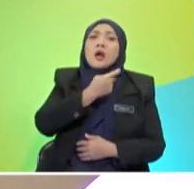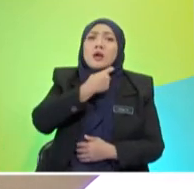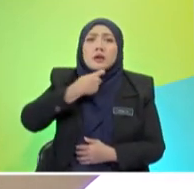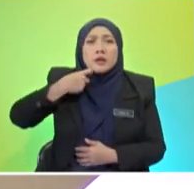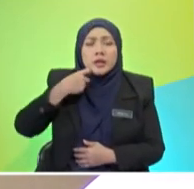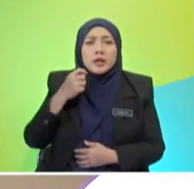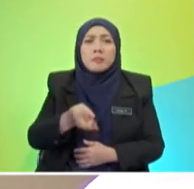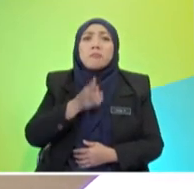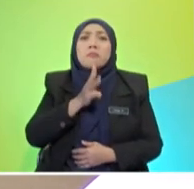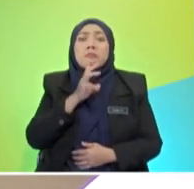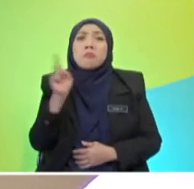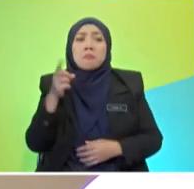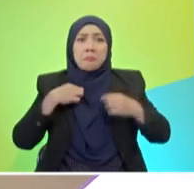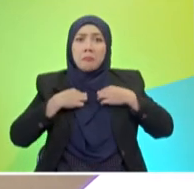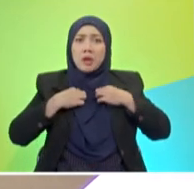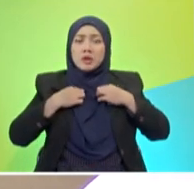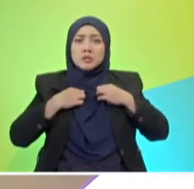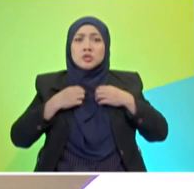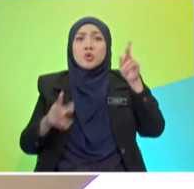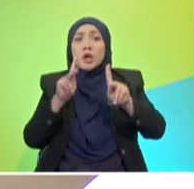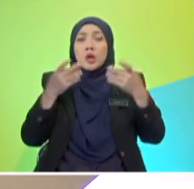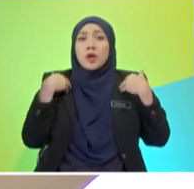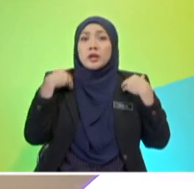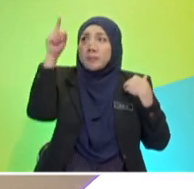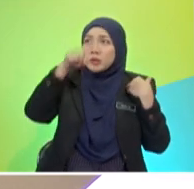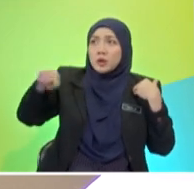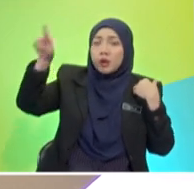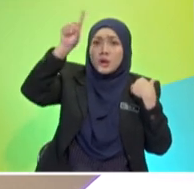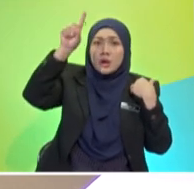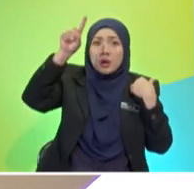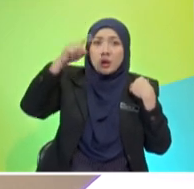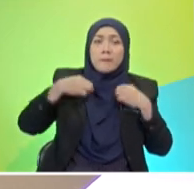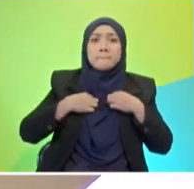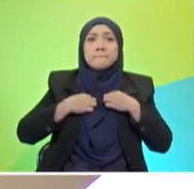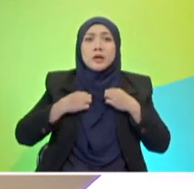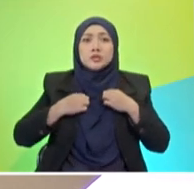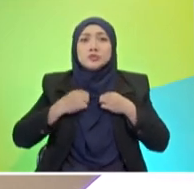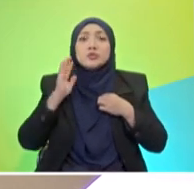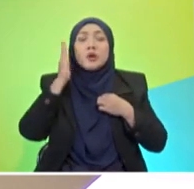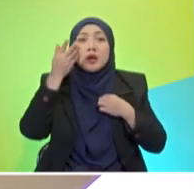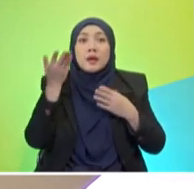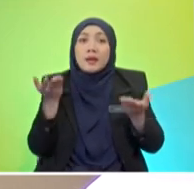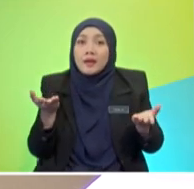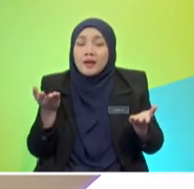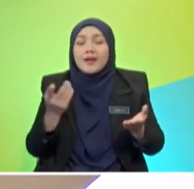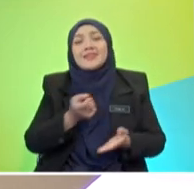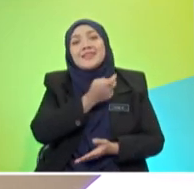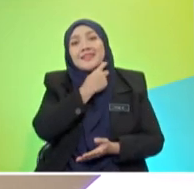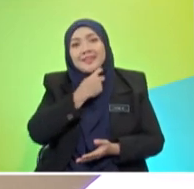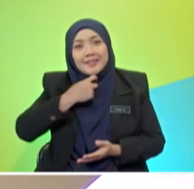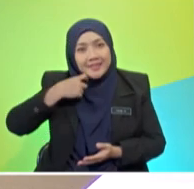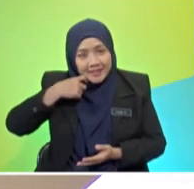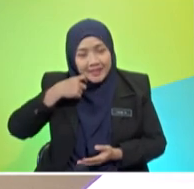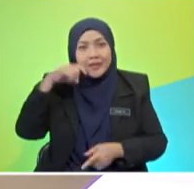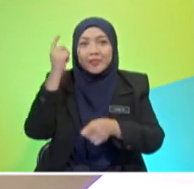basah. Kalau ada matahari, saya rasa baju akan keringlah, cikgu. Betul murid-murid.